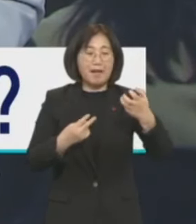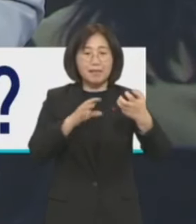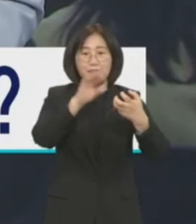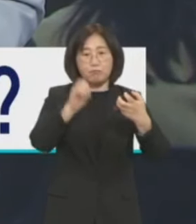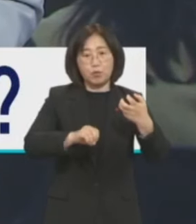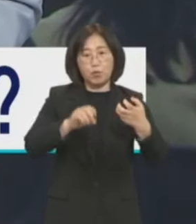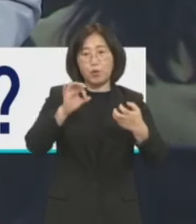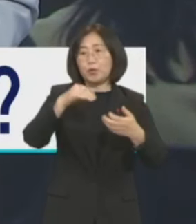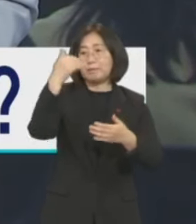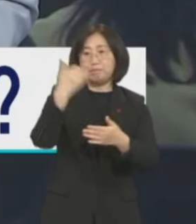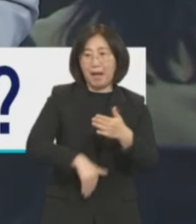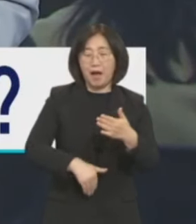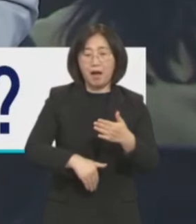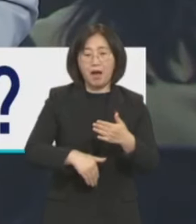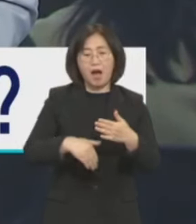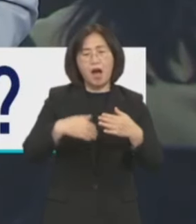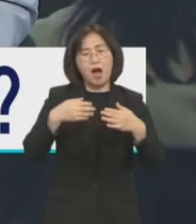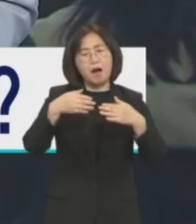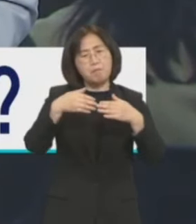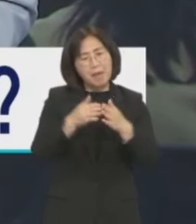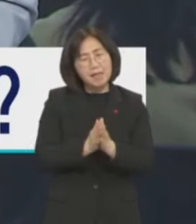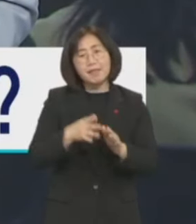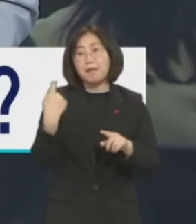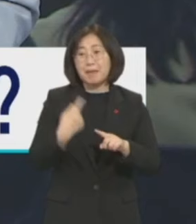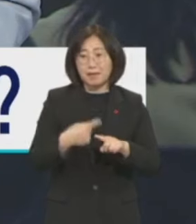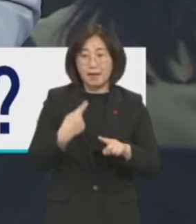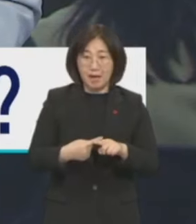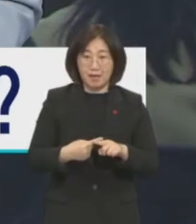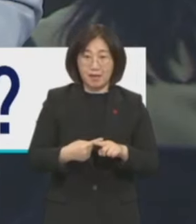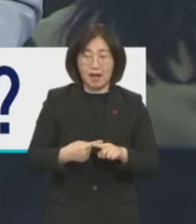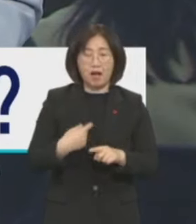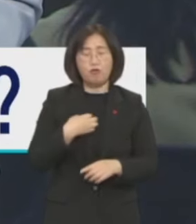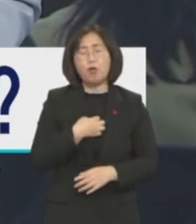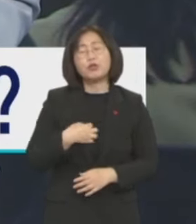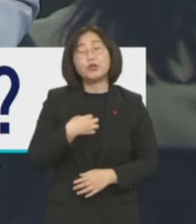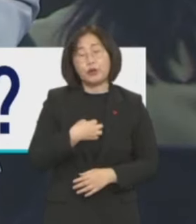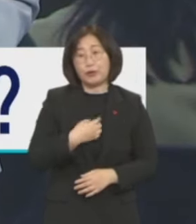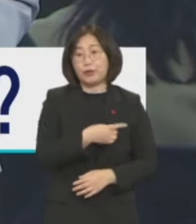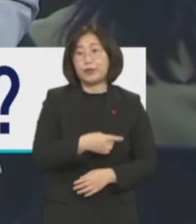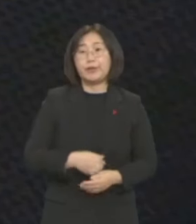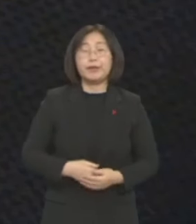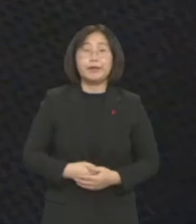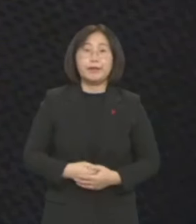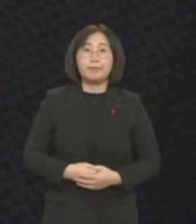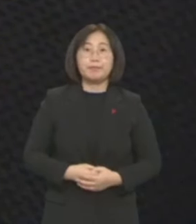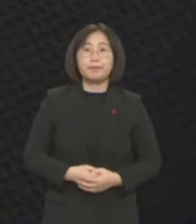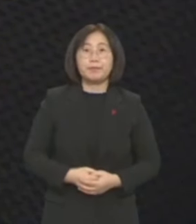사실상 폐지 수순을 밟는 게 아니냐는 우려가 나오고 있습니다. 장석영 기자입니다.